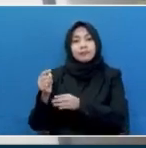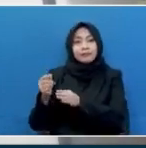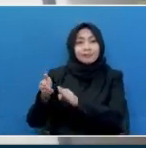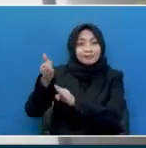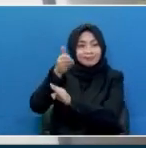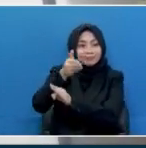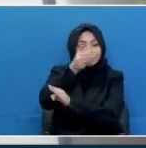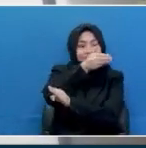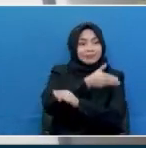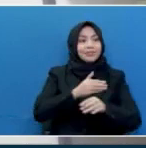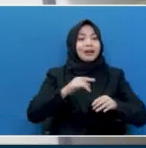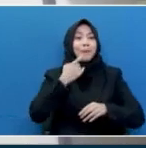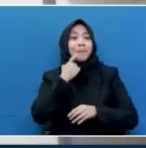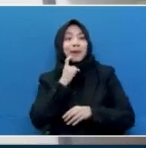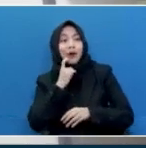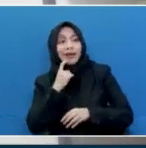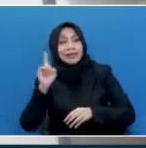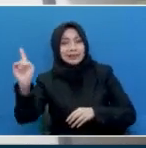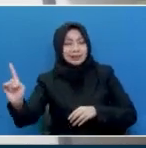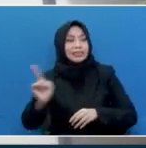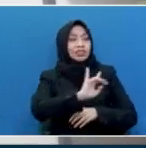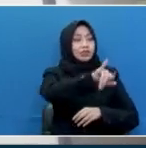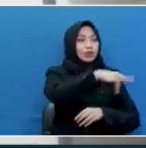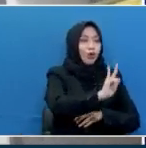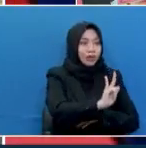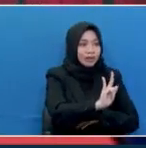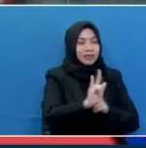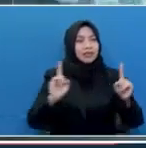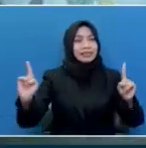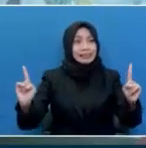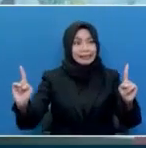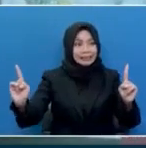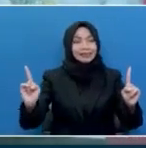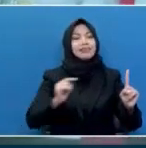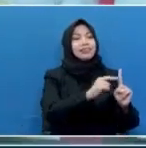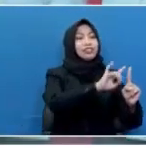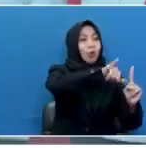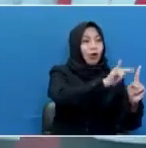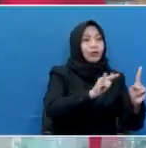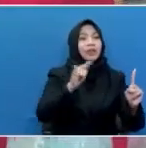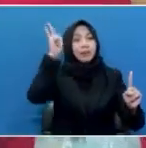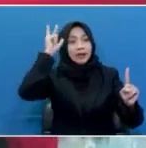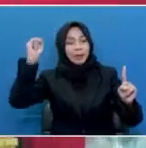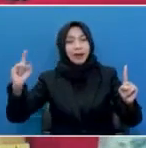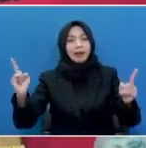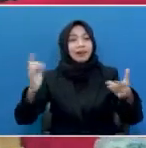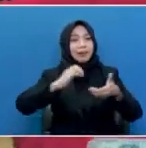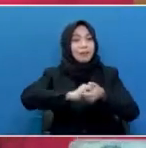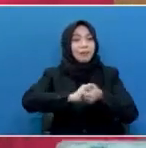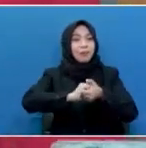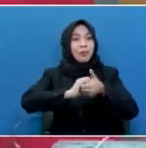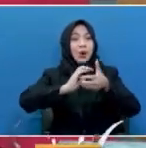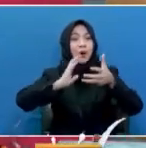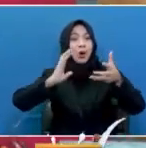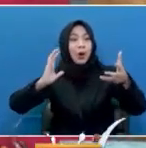antara gawati dengan Pak Jokowi ataupun Pak Jokowi dengan PD perjuangan sendiri itu sudah muncul pada saat awal